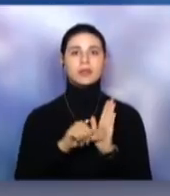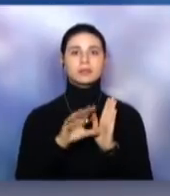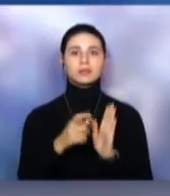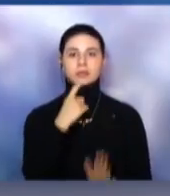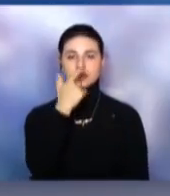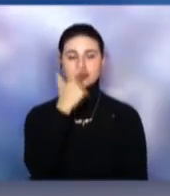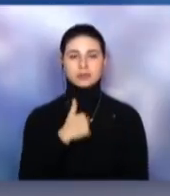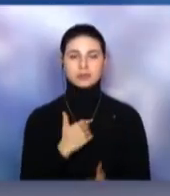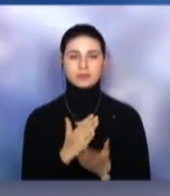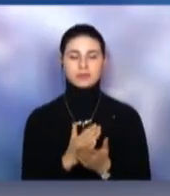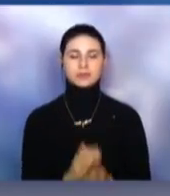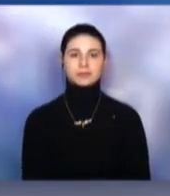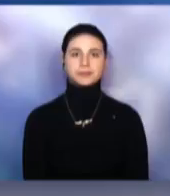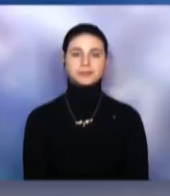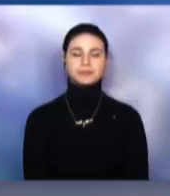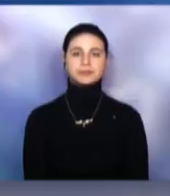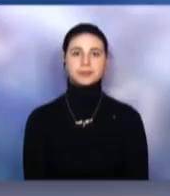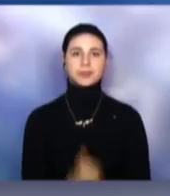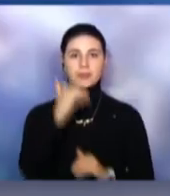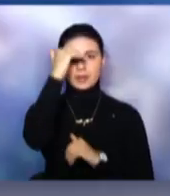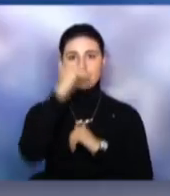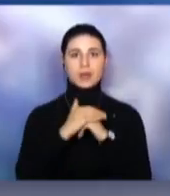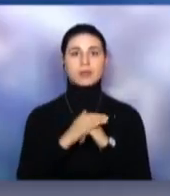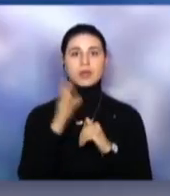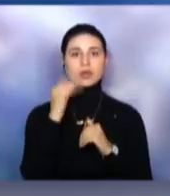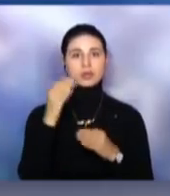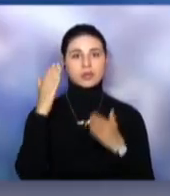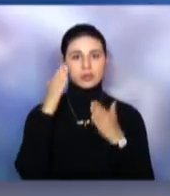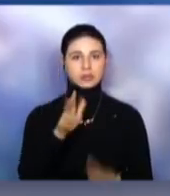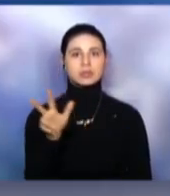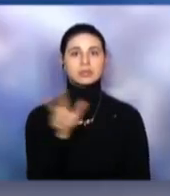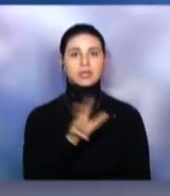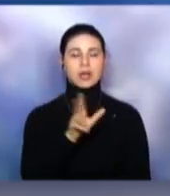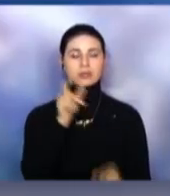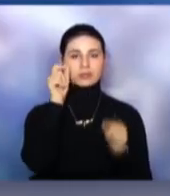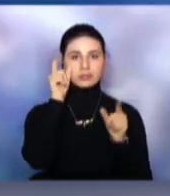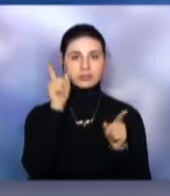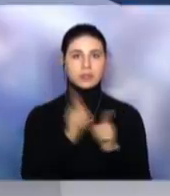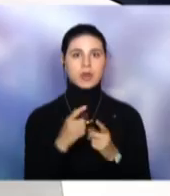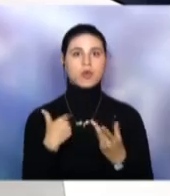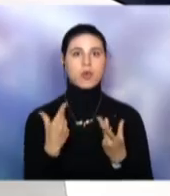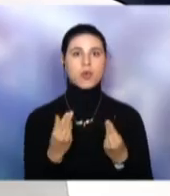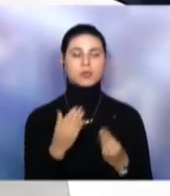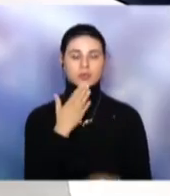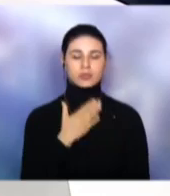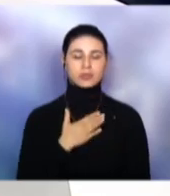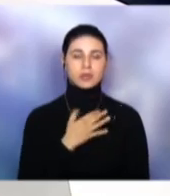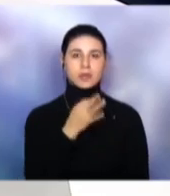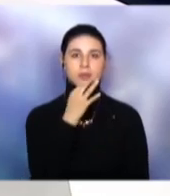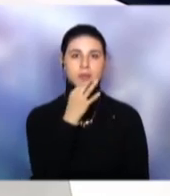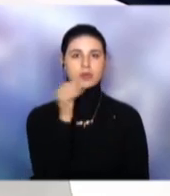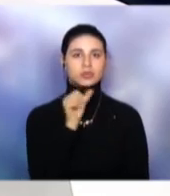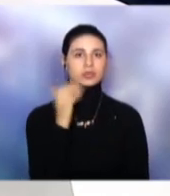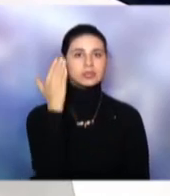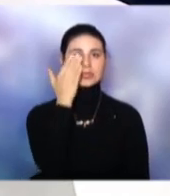წლის ასაკის. დიახ. რამე რო დავწერე, ღამის 3 საათი გამეკვიდრება, ცოტა ოფს გადამასხამ. მე ცუდი